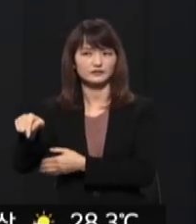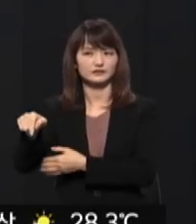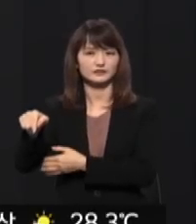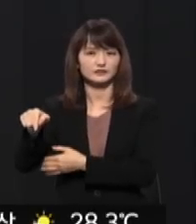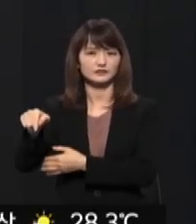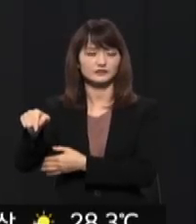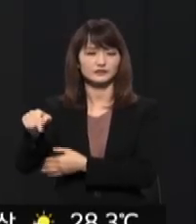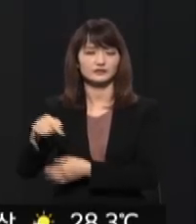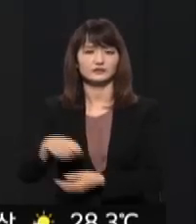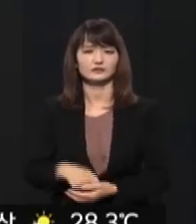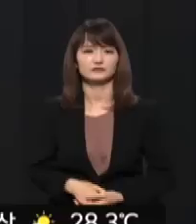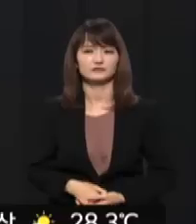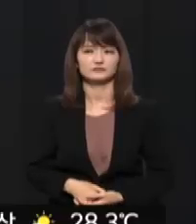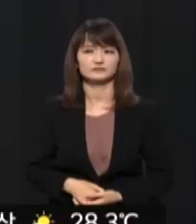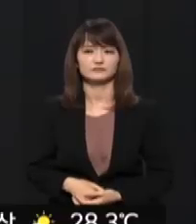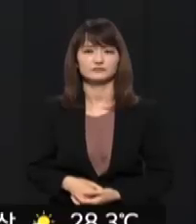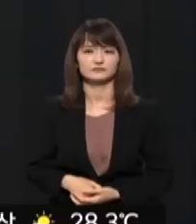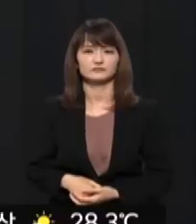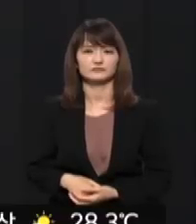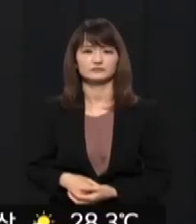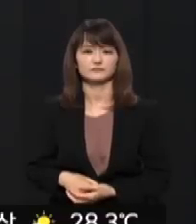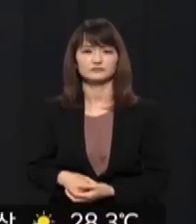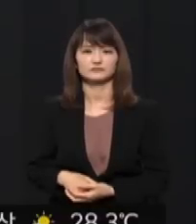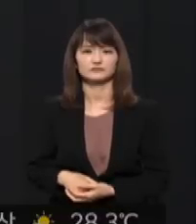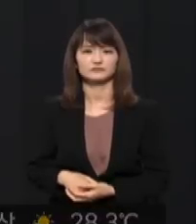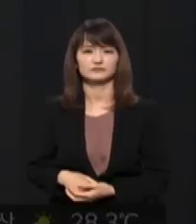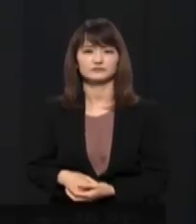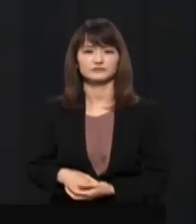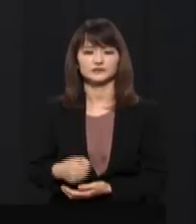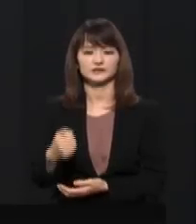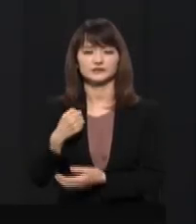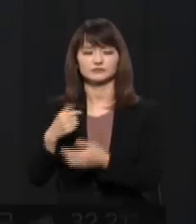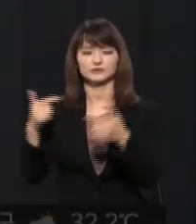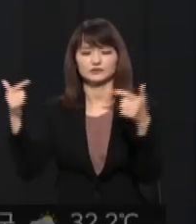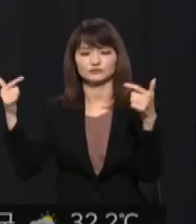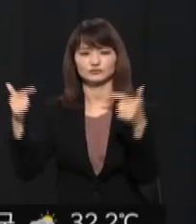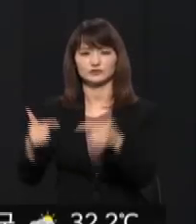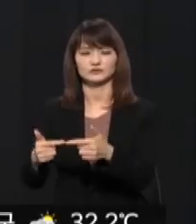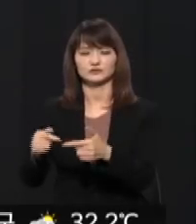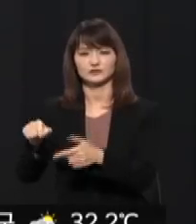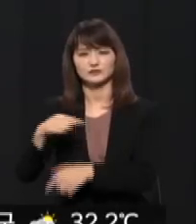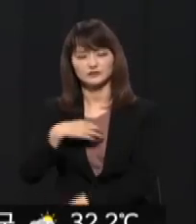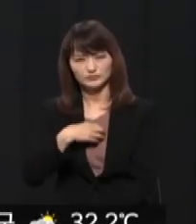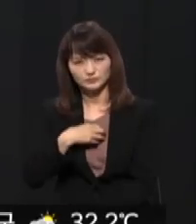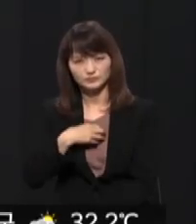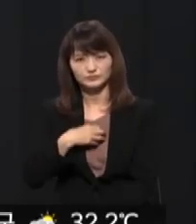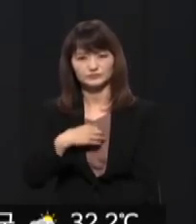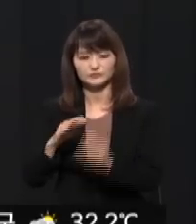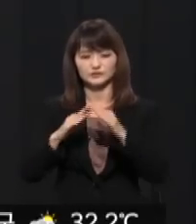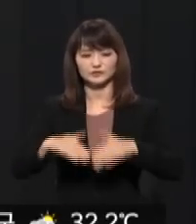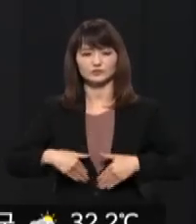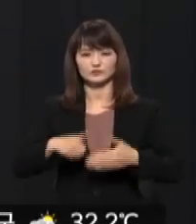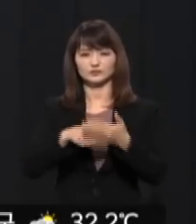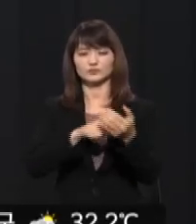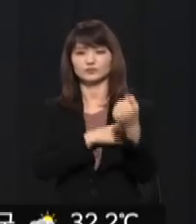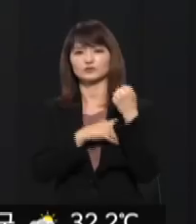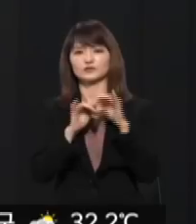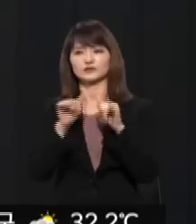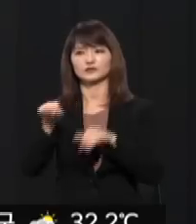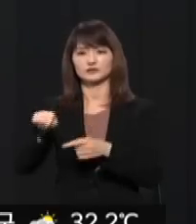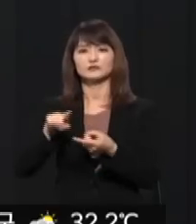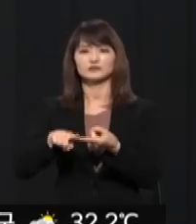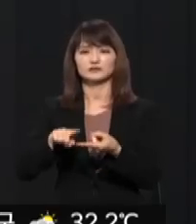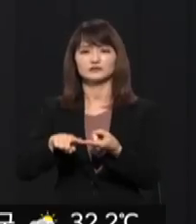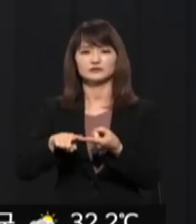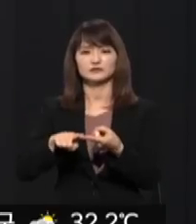공간조차도 점점 줄어가고 있다라는 것 저는 이제 그게 제일 우려되는 지점이라고 생각하고 본다면 유권자분들께서도 아마 그런